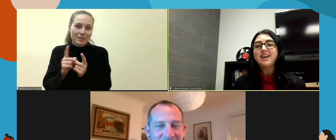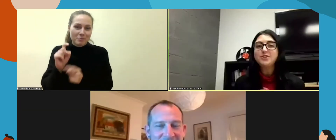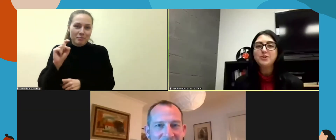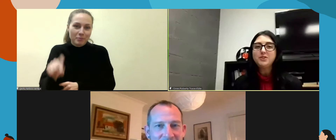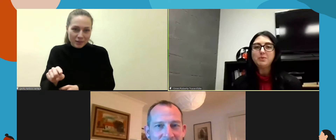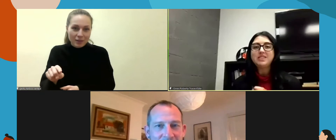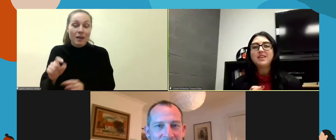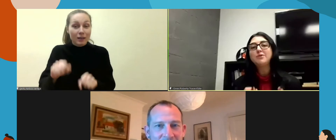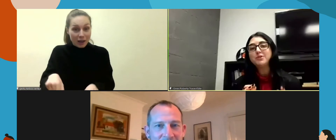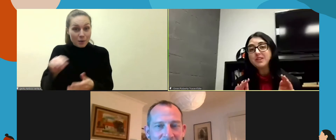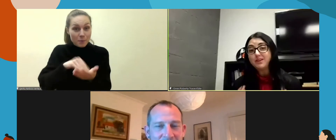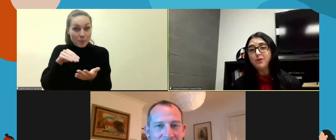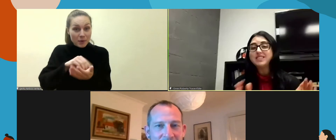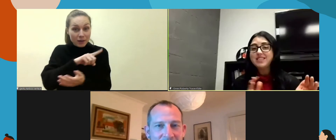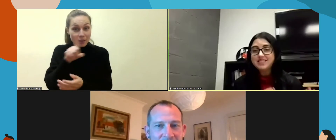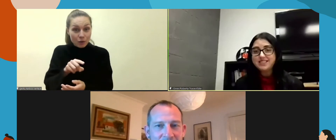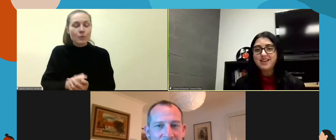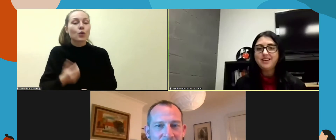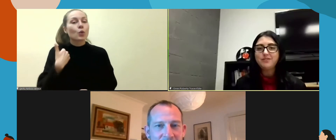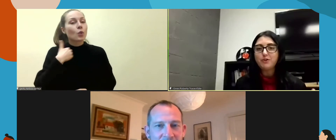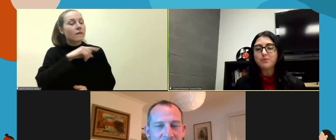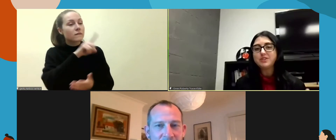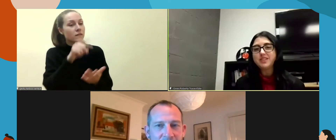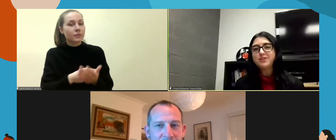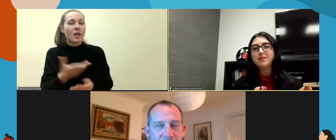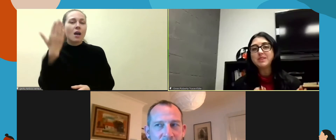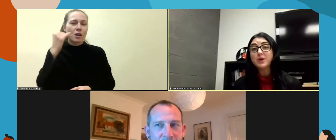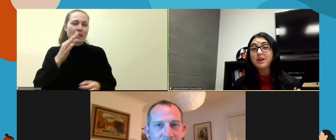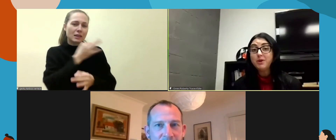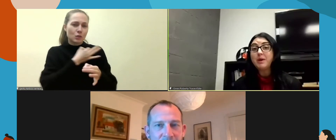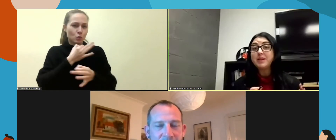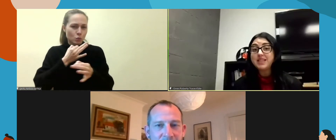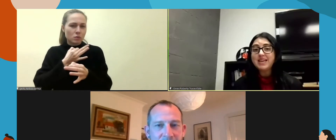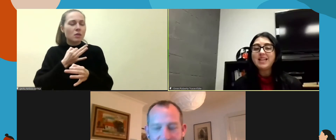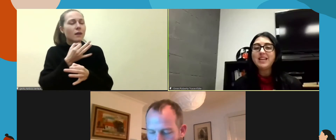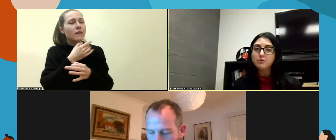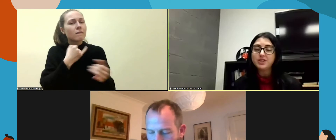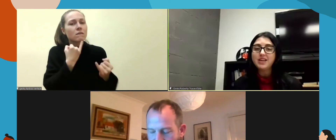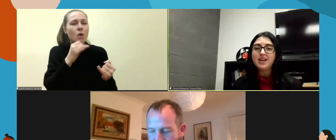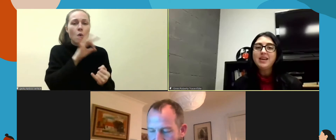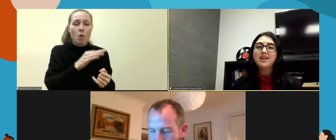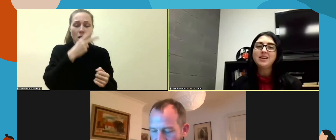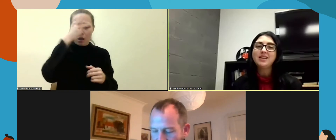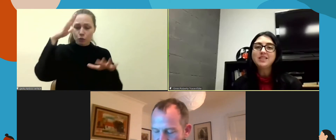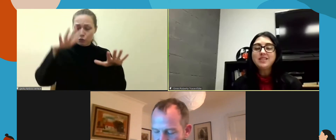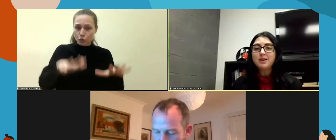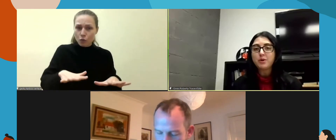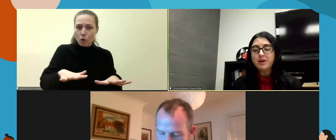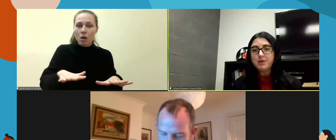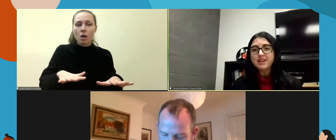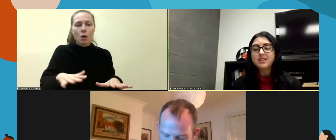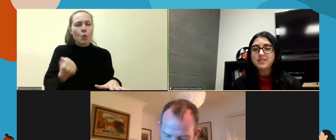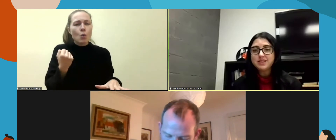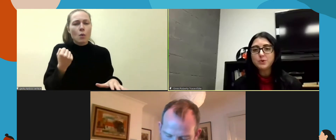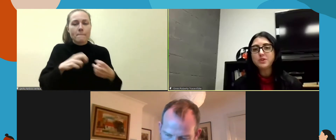Aš norėčiau pasitiriauti tokio dalyko. Ankstesnėse formos sesijose mes daug kalbėjome o tai, kad Lietuvoje gana didelė